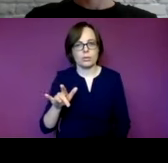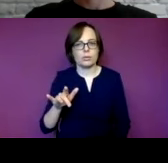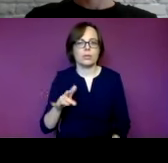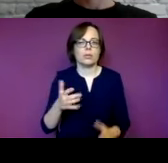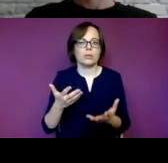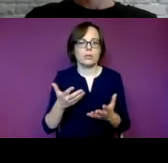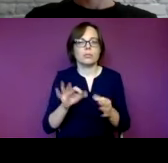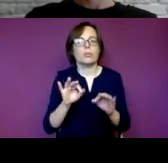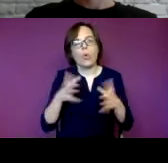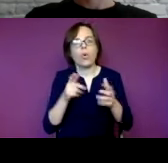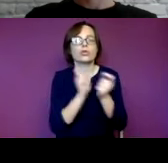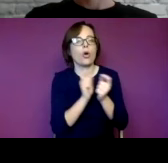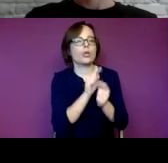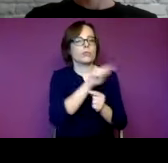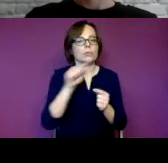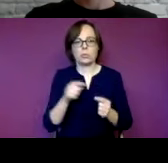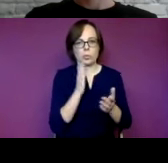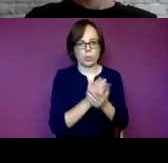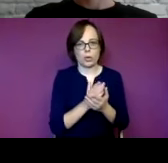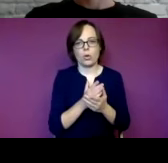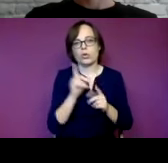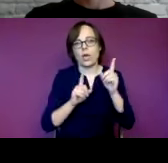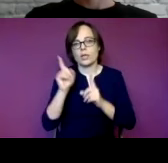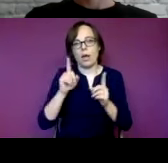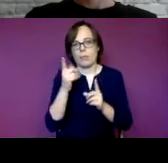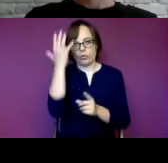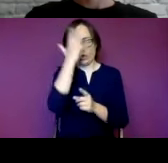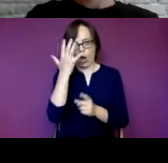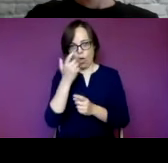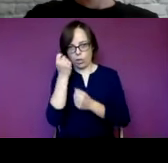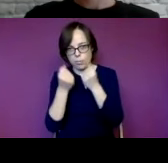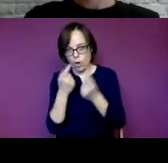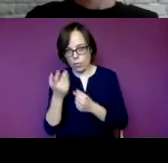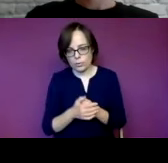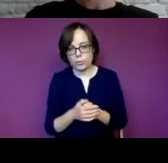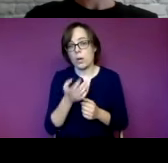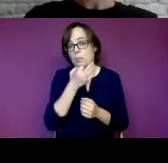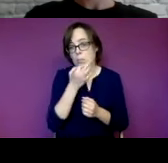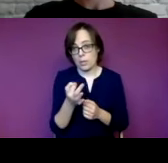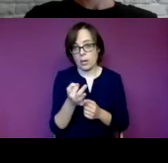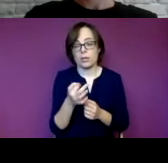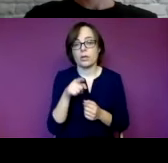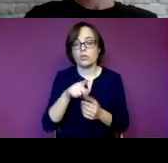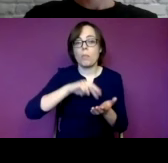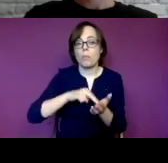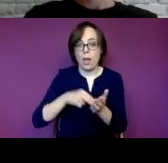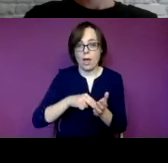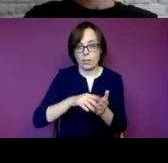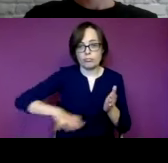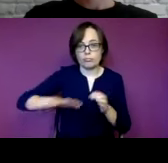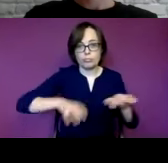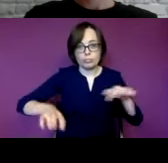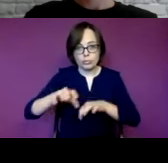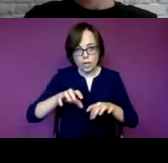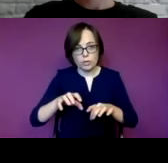często niezaplanowanego i szalonego. I teraz się zastanawiam, czy po prostu te dwie wizje mogą się gdzieś spotkać w tym planowaniu przestrzennym i czy jest